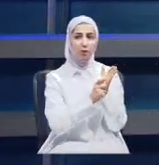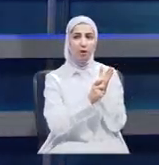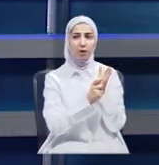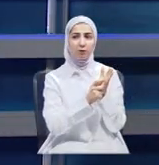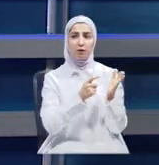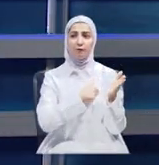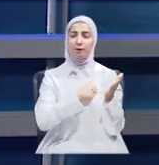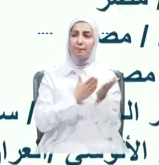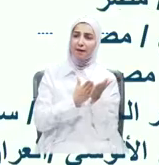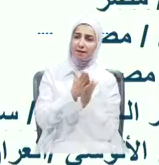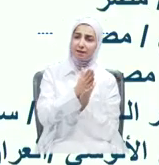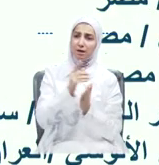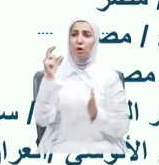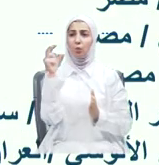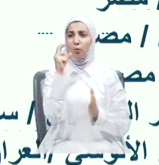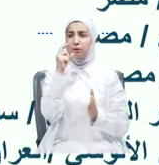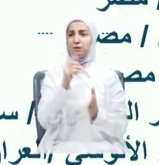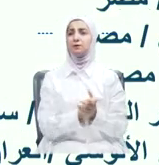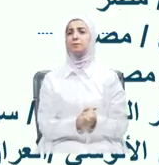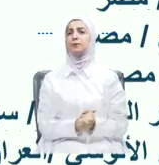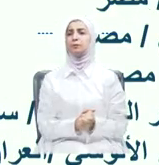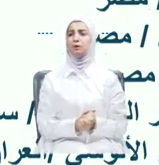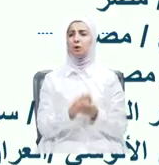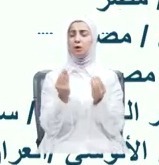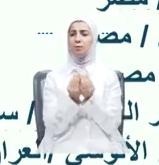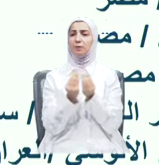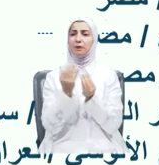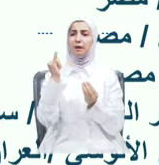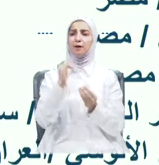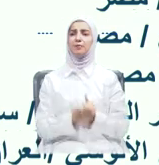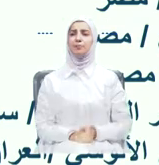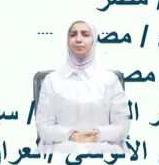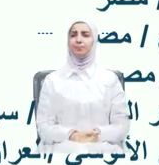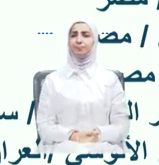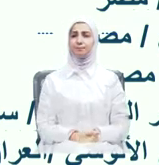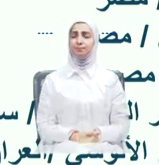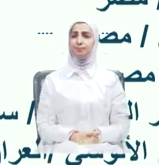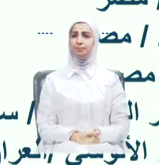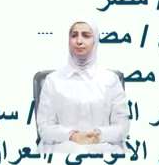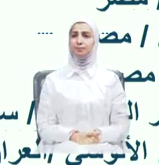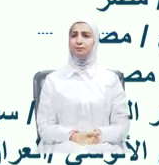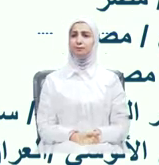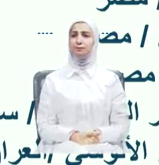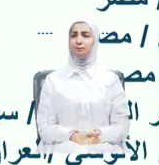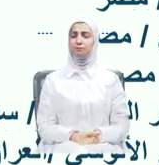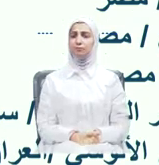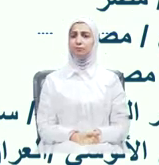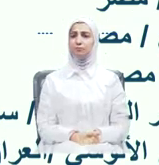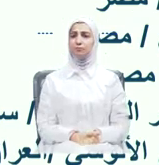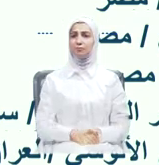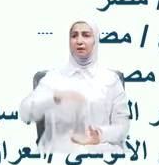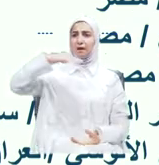واستلهام الأسس الإيمان الديني والانتماء القومي العربي منها. كما كانت هناك